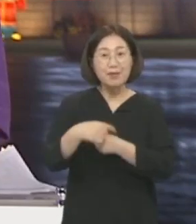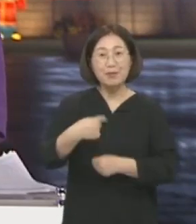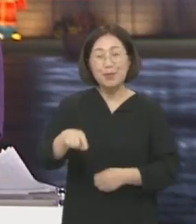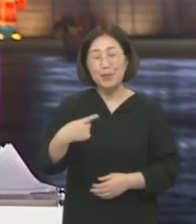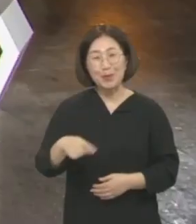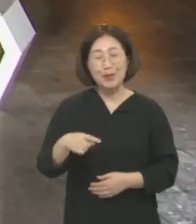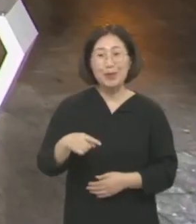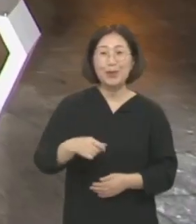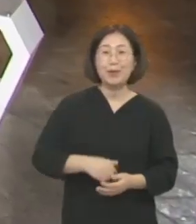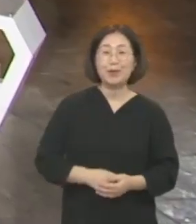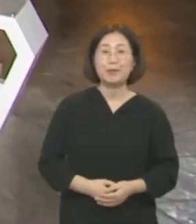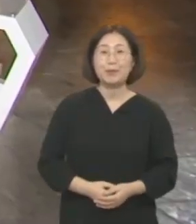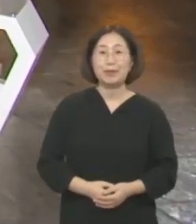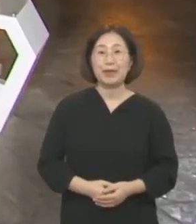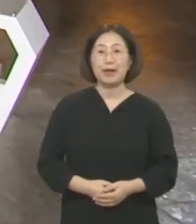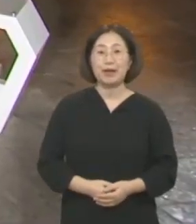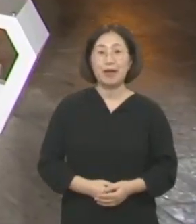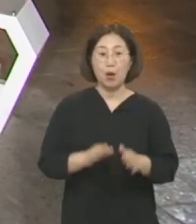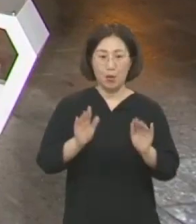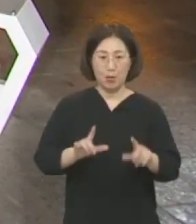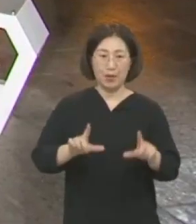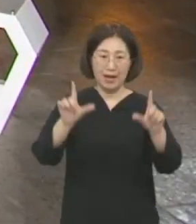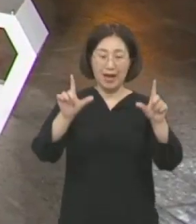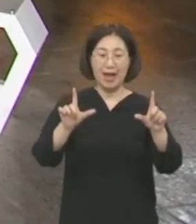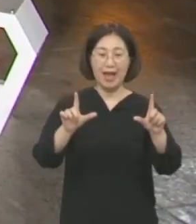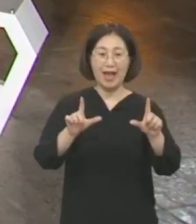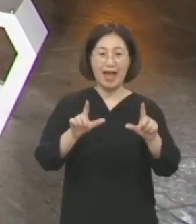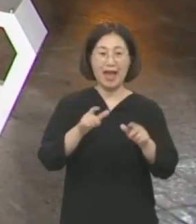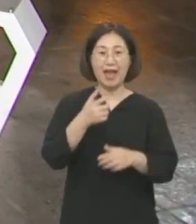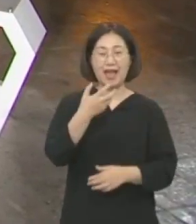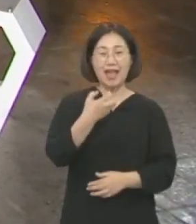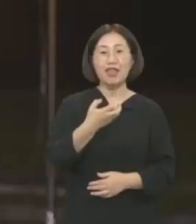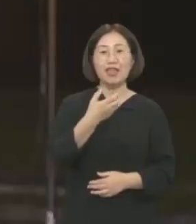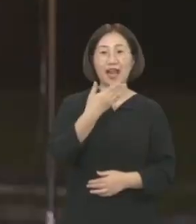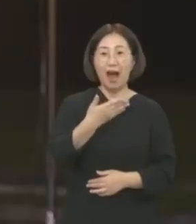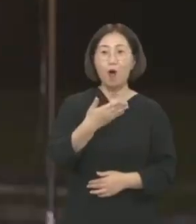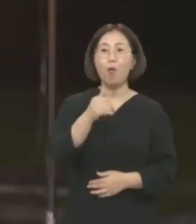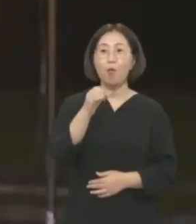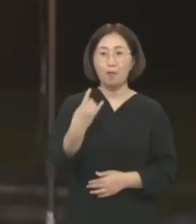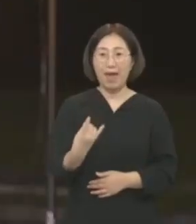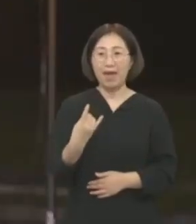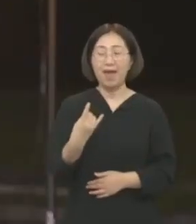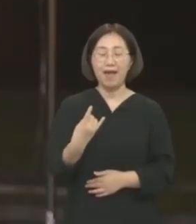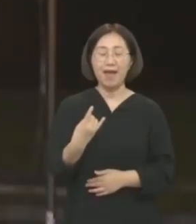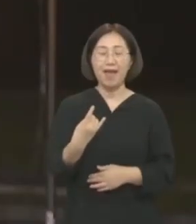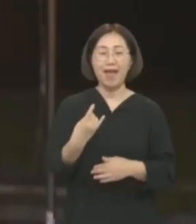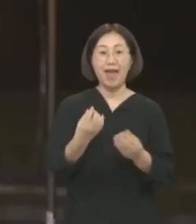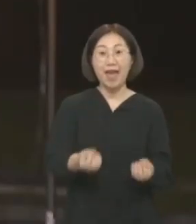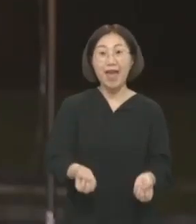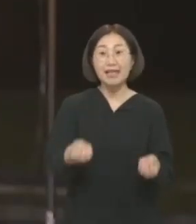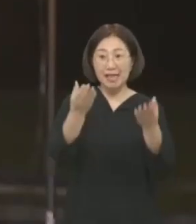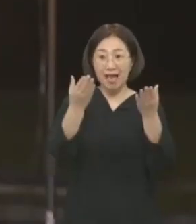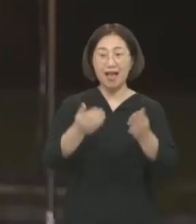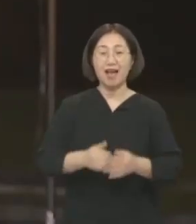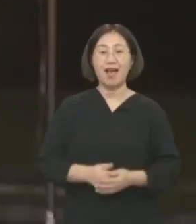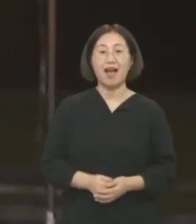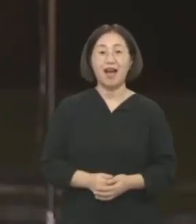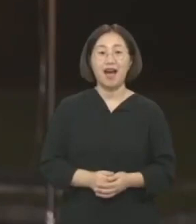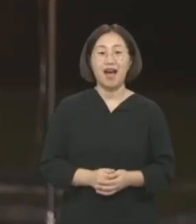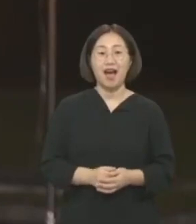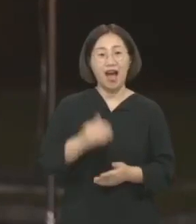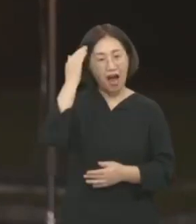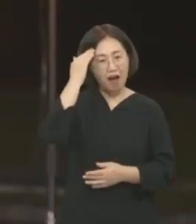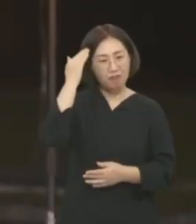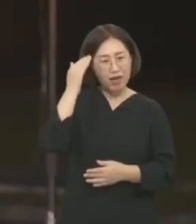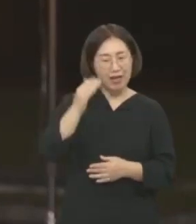설명 부탁드리겠습니다. 네, 올해 69번째 치러지는 백제문화제는 우리나라에서